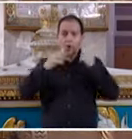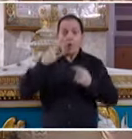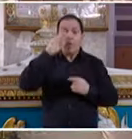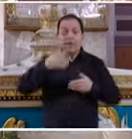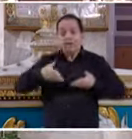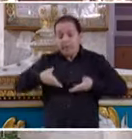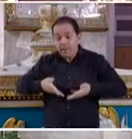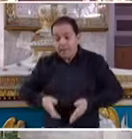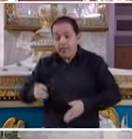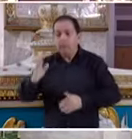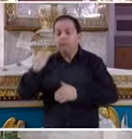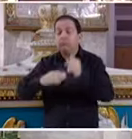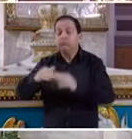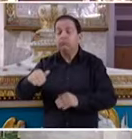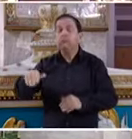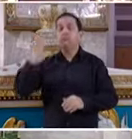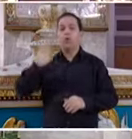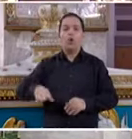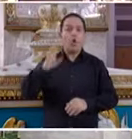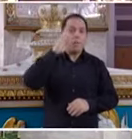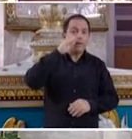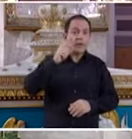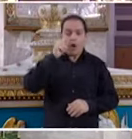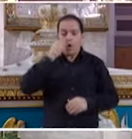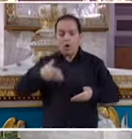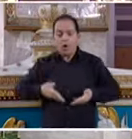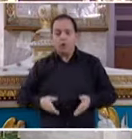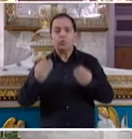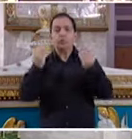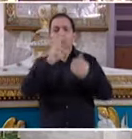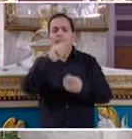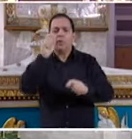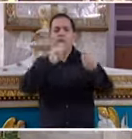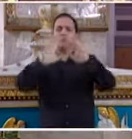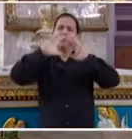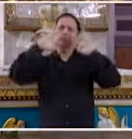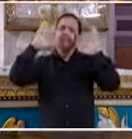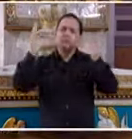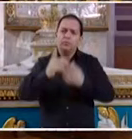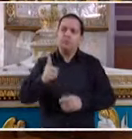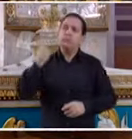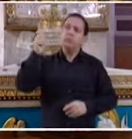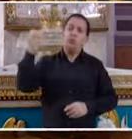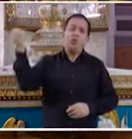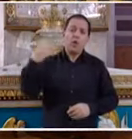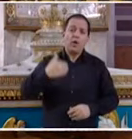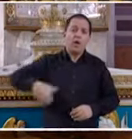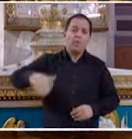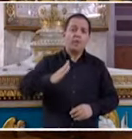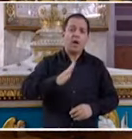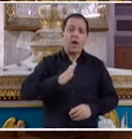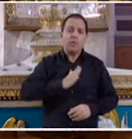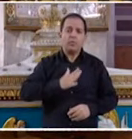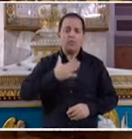ουπίθέντα, ομοούσιον το Πατρί, διού τα πάντα εγένετο, τον δήμας τους ανθρώπους και δια